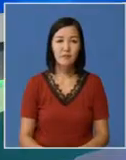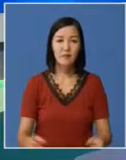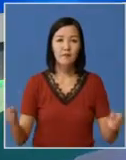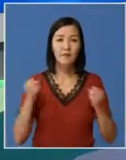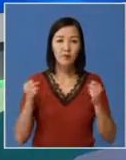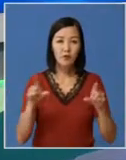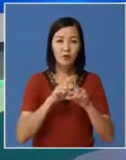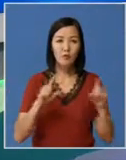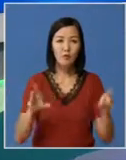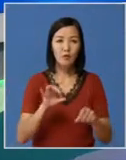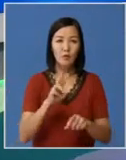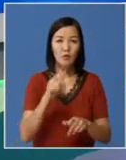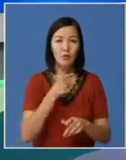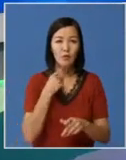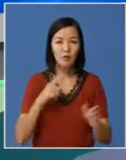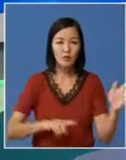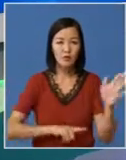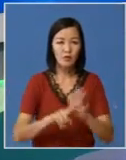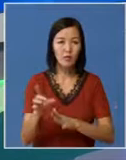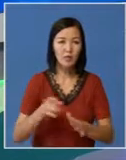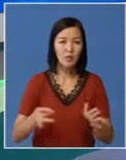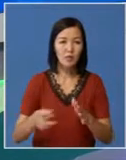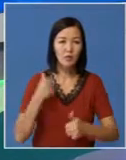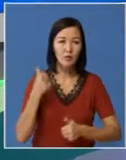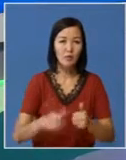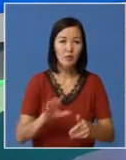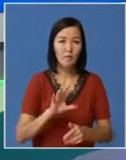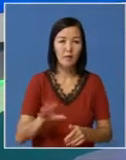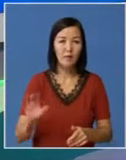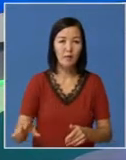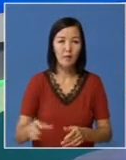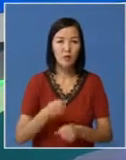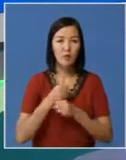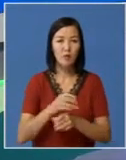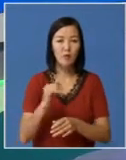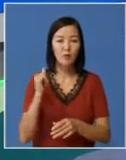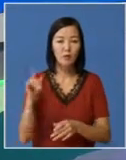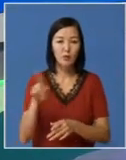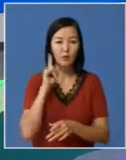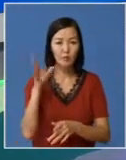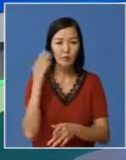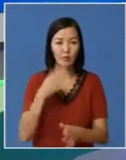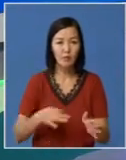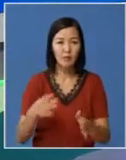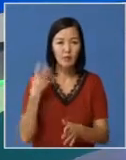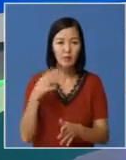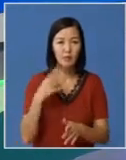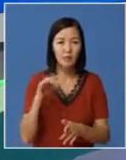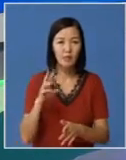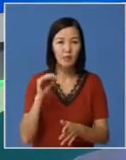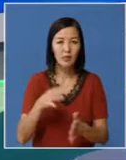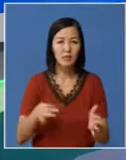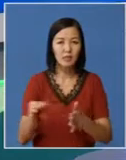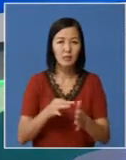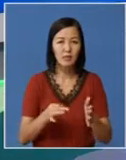В спорткомплексе «Уркен» Талдыкурганда стартовал республиканский турнир по баскетболу «Кубок ЖТСУ». Юноши из Алматинской, Кызылординской, Туркестанской